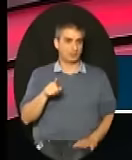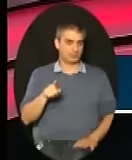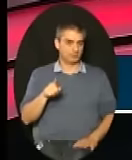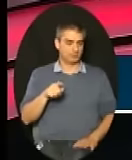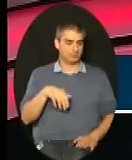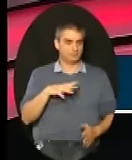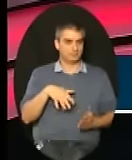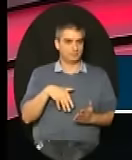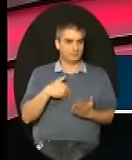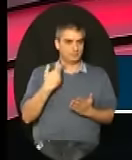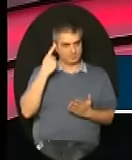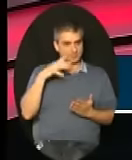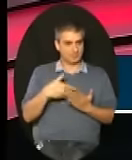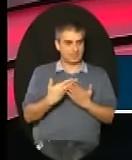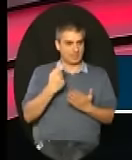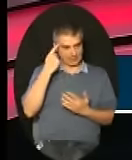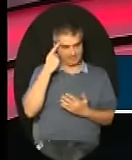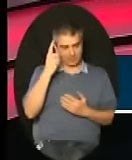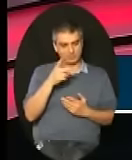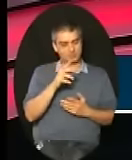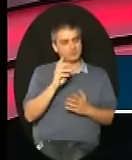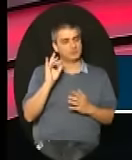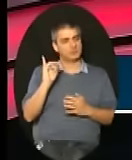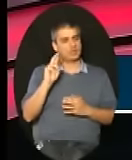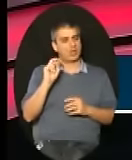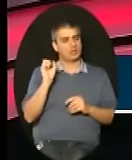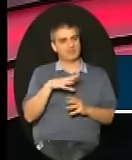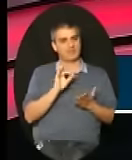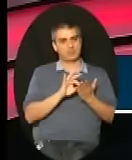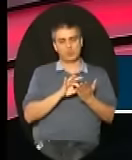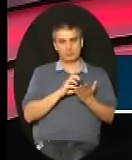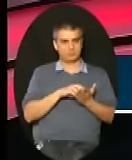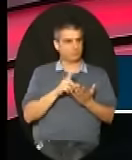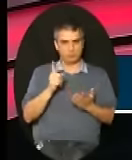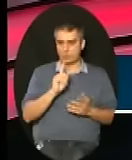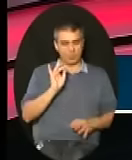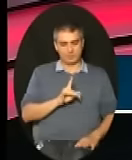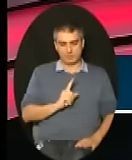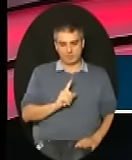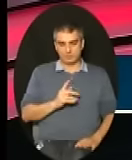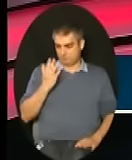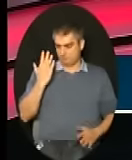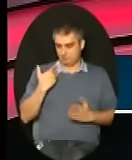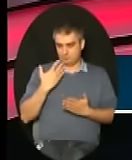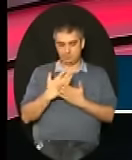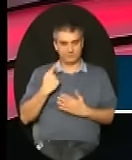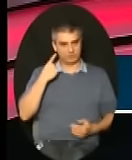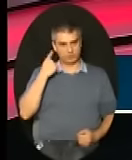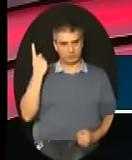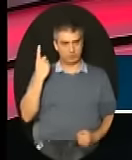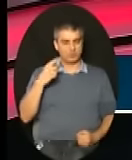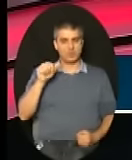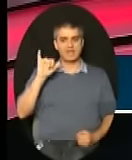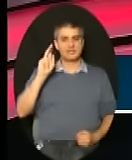שנתן חוות דעת, ירון הביא ככה את הנקודות המרכזיות מתוך חוות הדעת הזאת, אבל הוא לא מתנגד, ובעבר שמענו את יאל